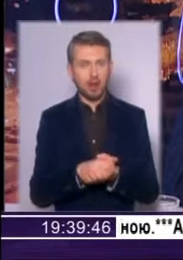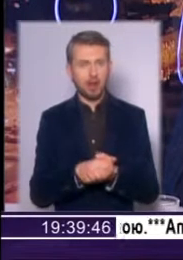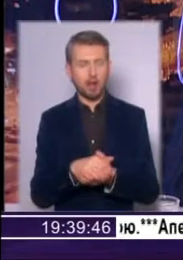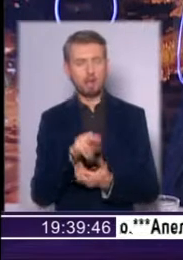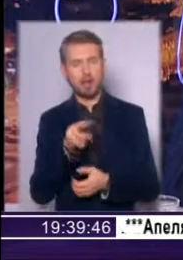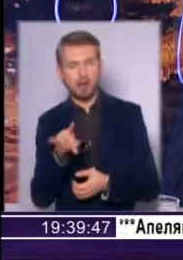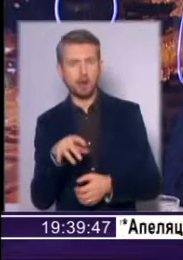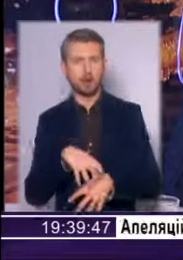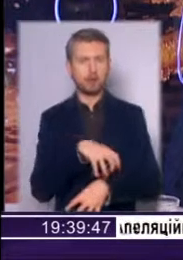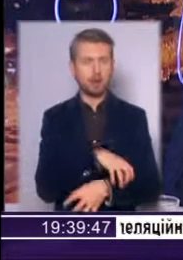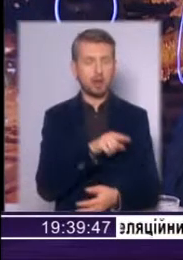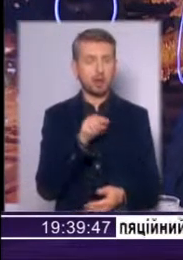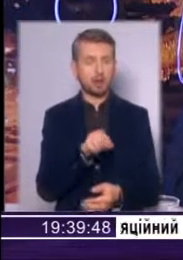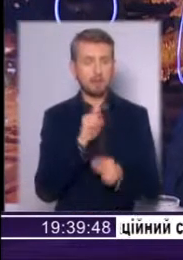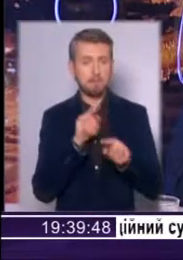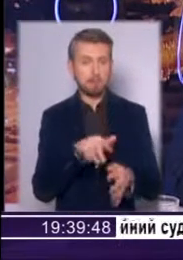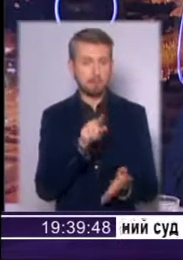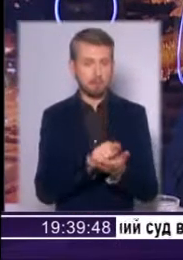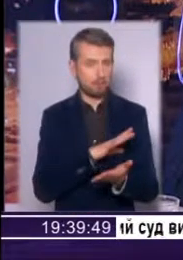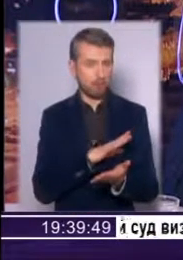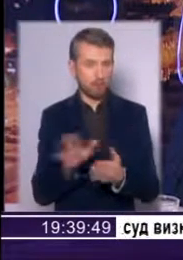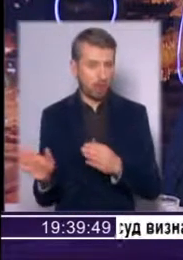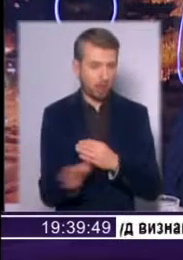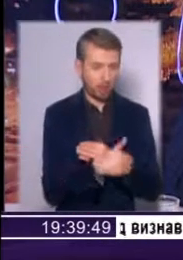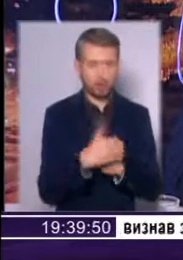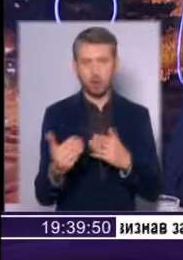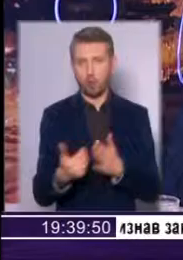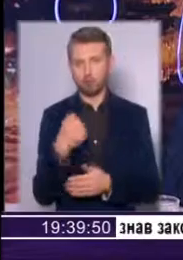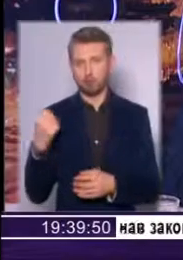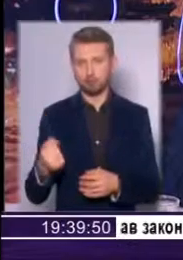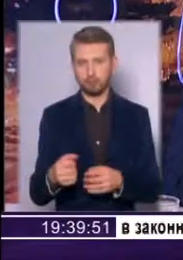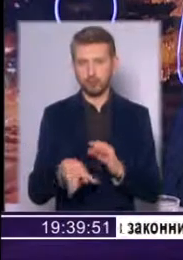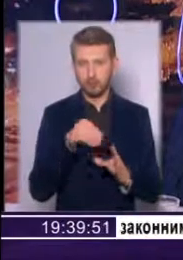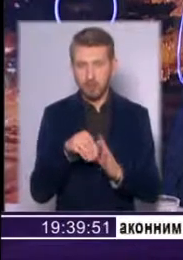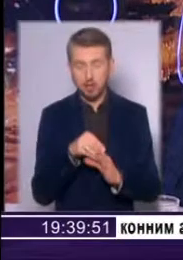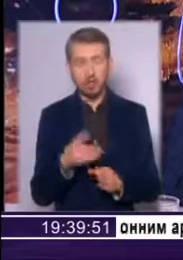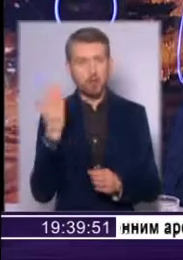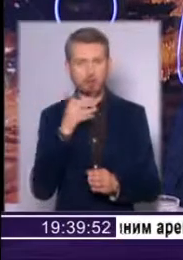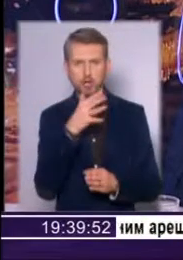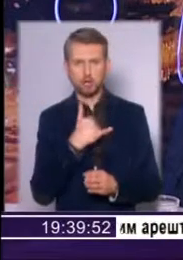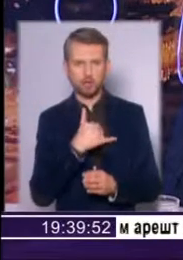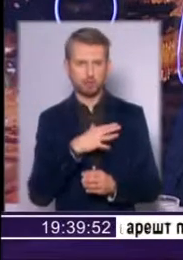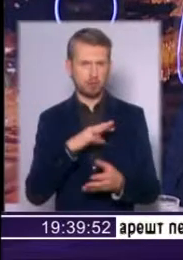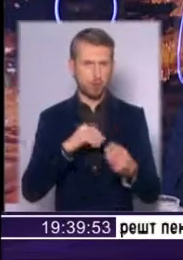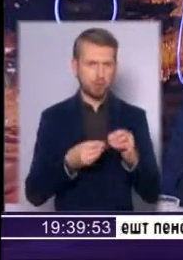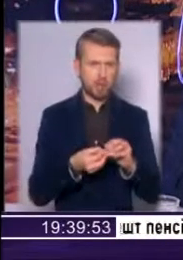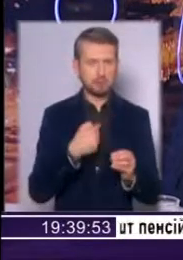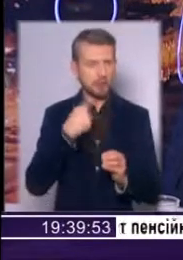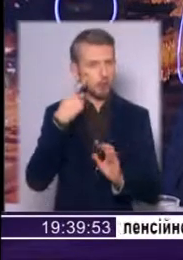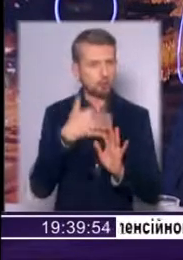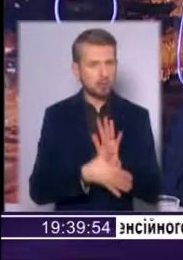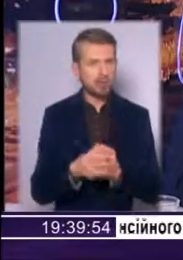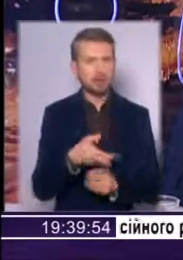цей парламент мав піти в небуття, і ми мали перезавантажити. Хоча на той час у нас були дуже серйозні внутрішні проблеми, ми розуміли, що для